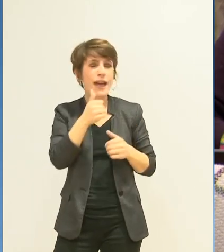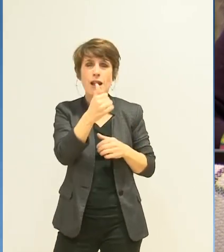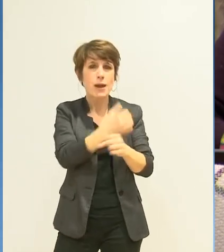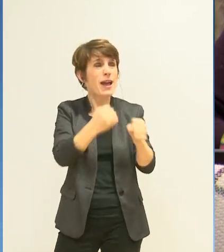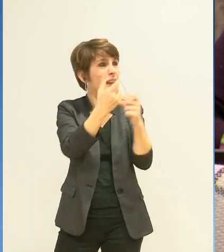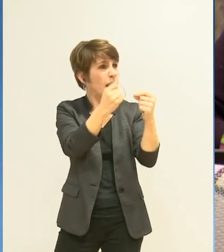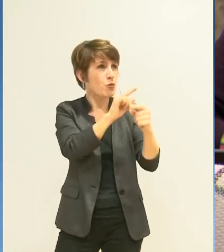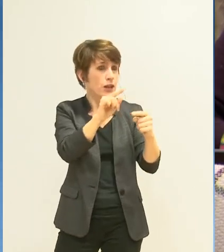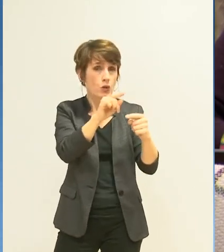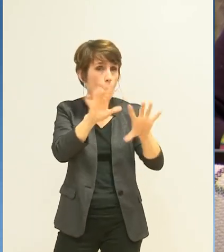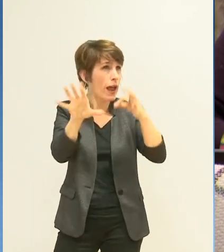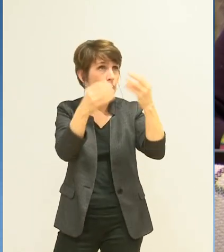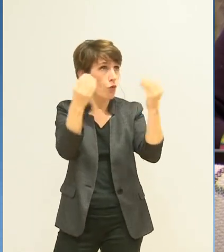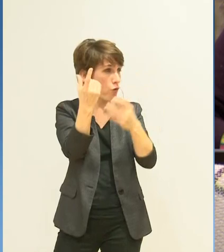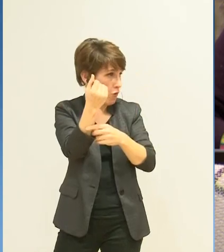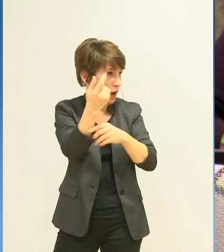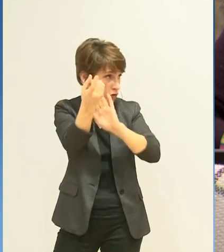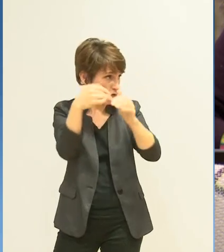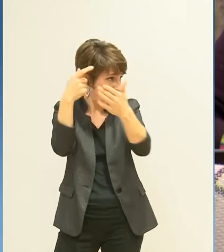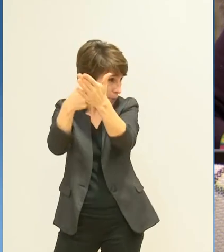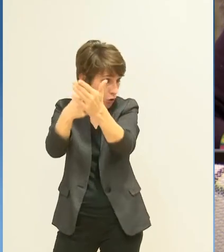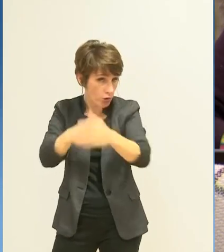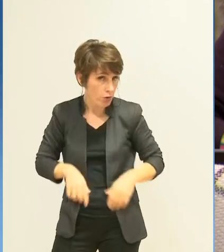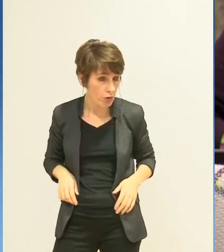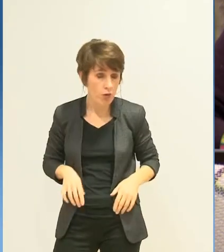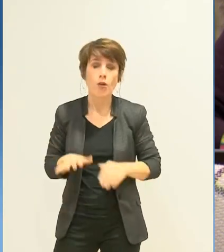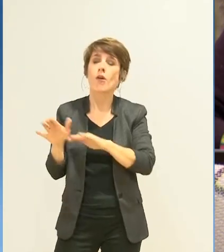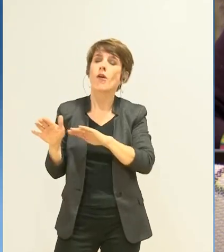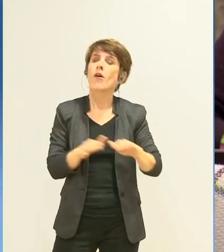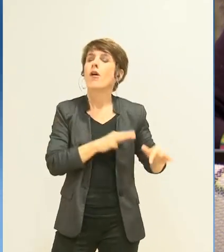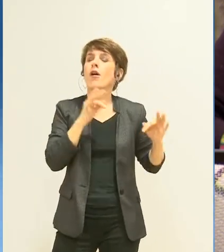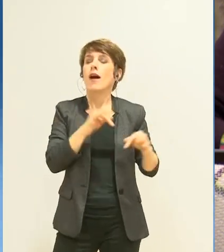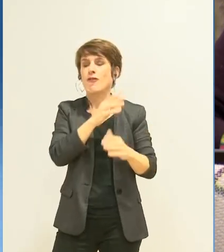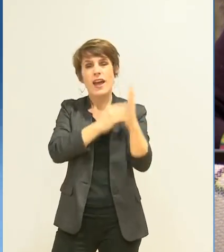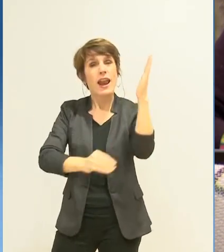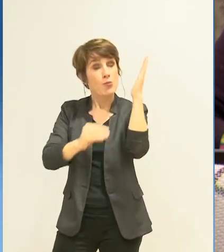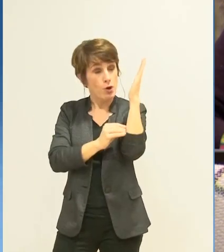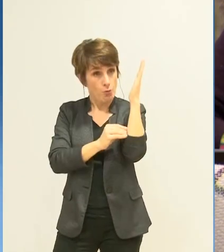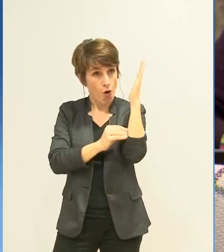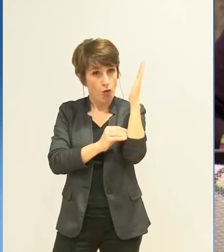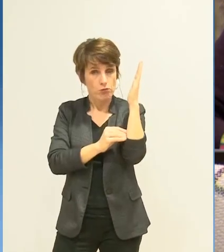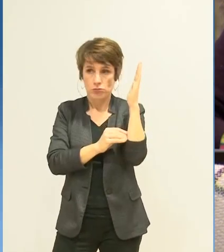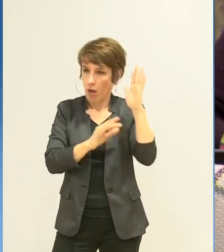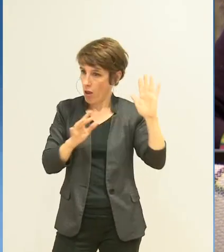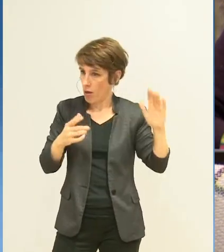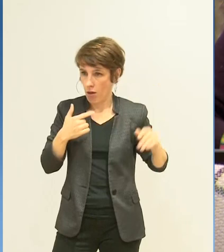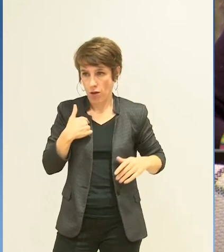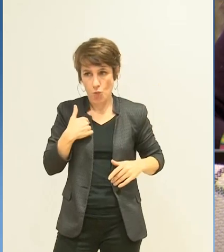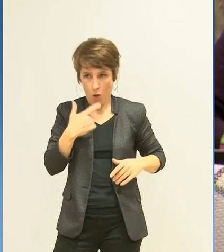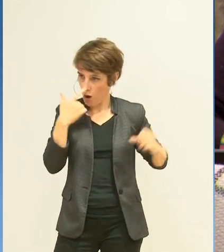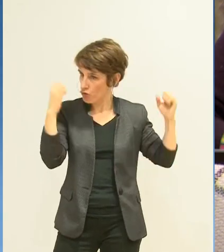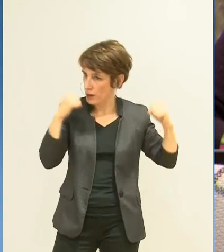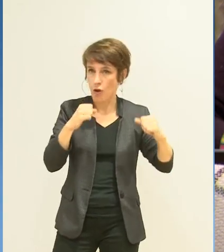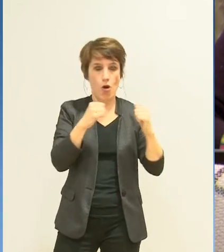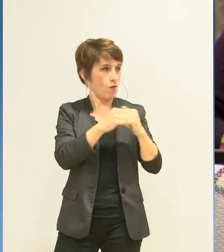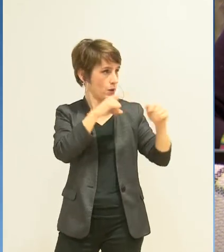bon sinon sur l'explication de vote sur l'amendement j'abonde dans la remarque de monsieur sabri